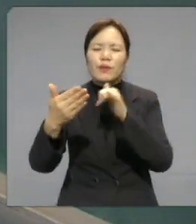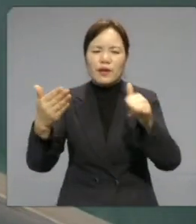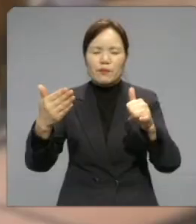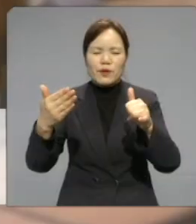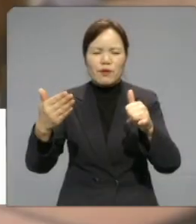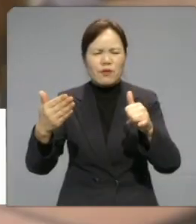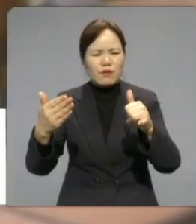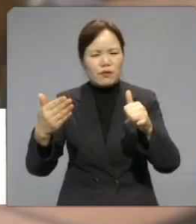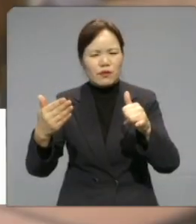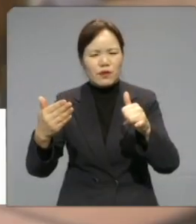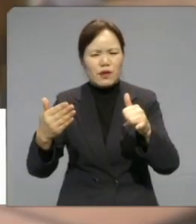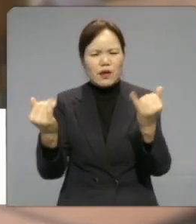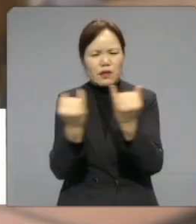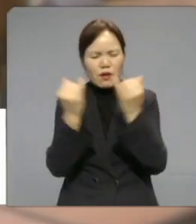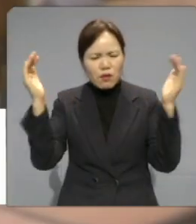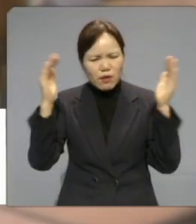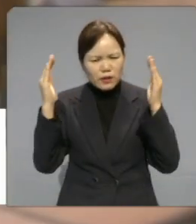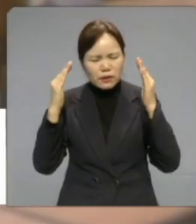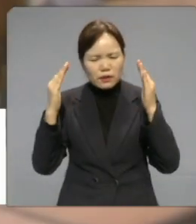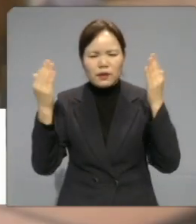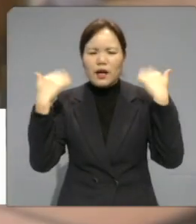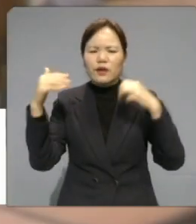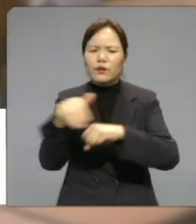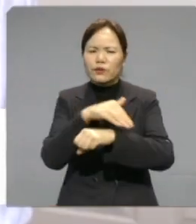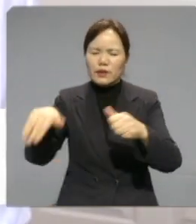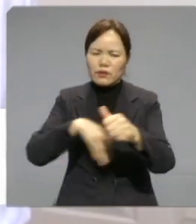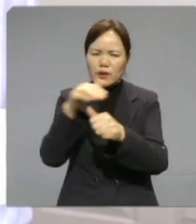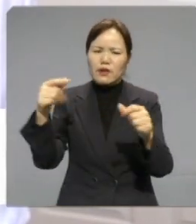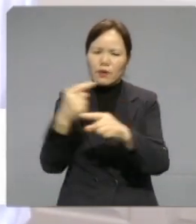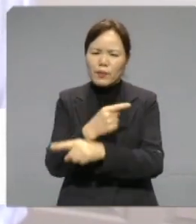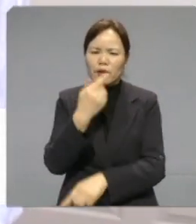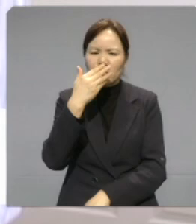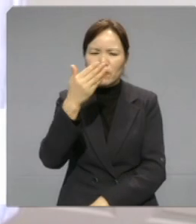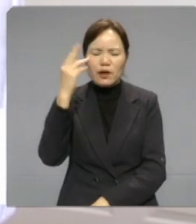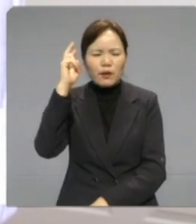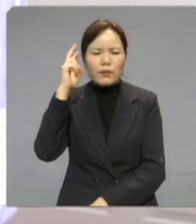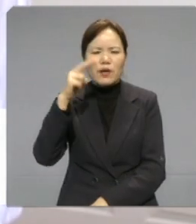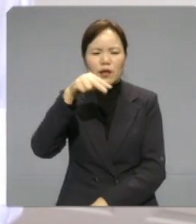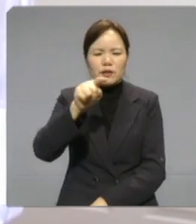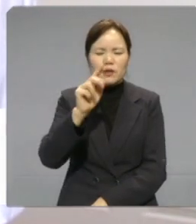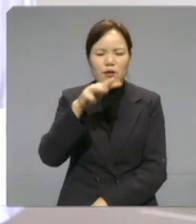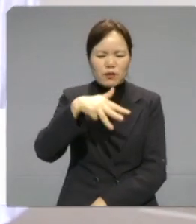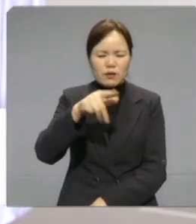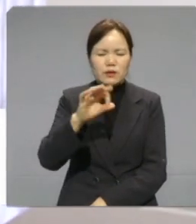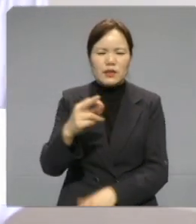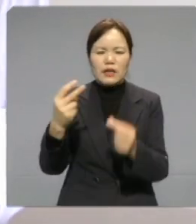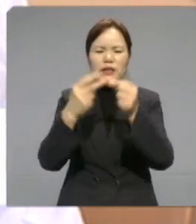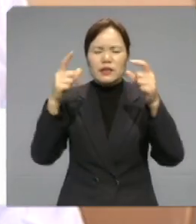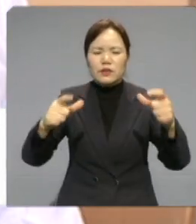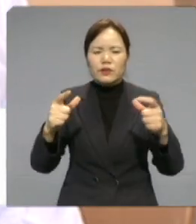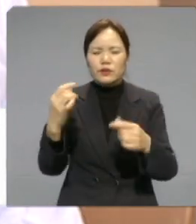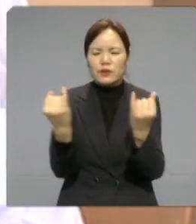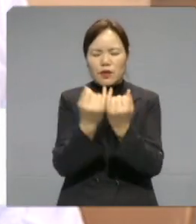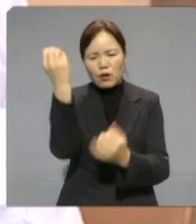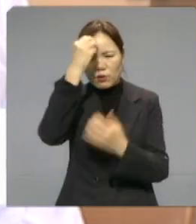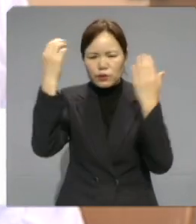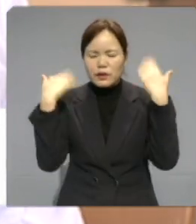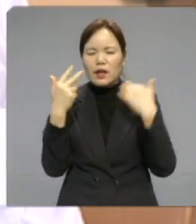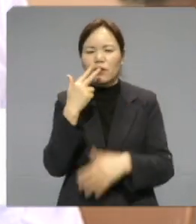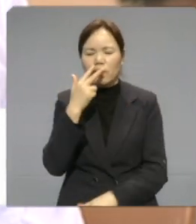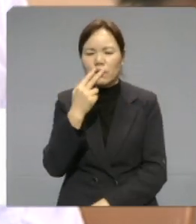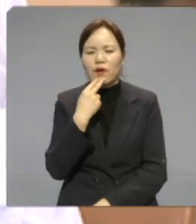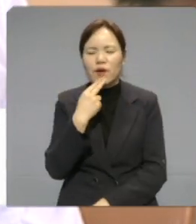원거리 통학이 해소될 전망입니다. 서창 이지구에는 여자 고등학교가 없는데요. 서창동